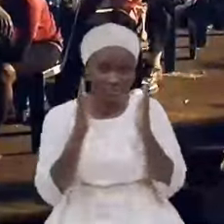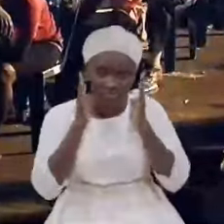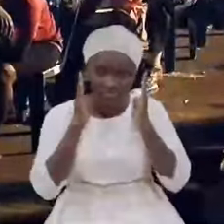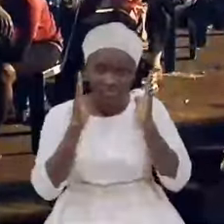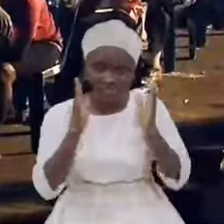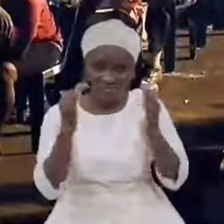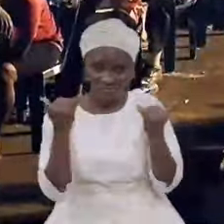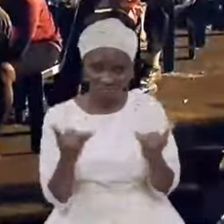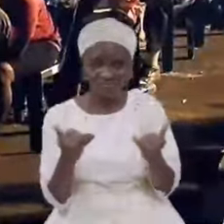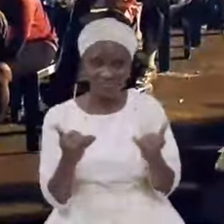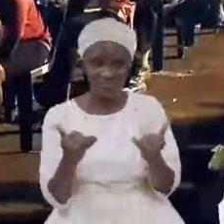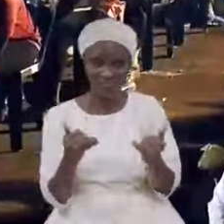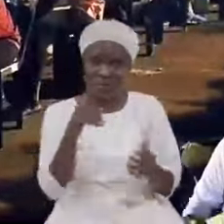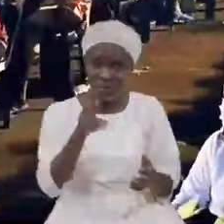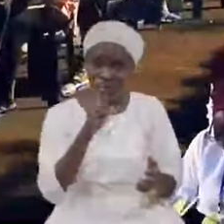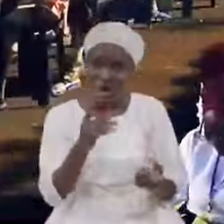Tu viens à Christ.